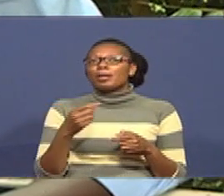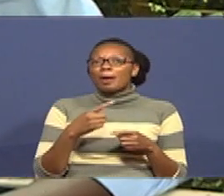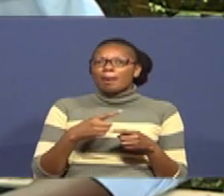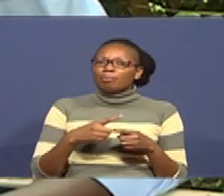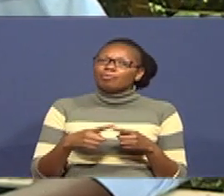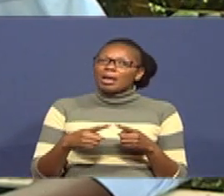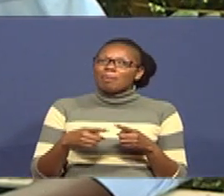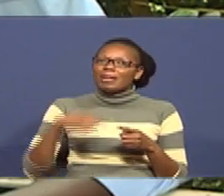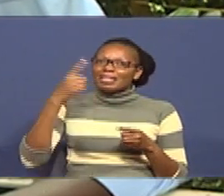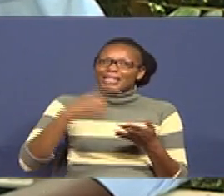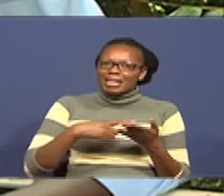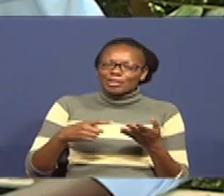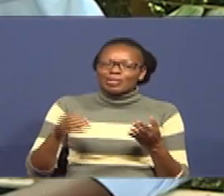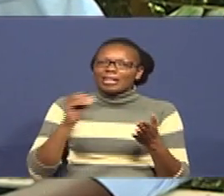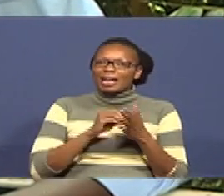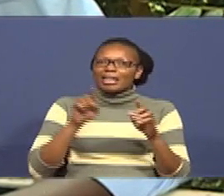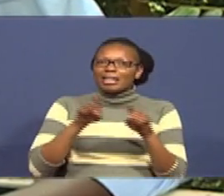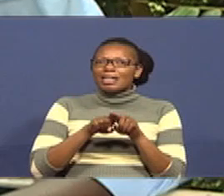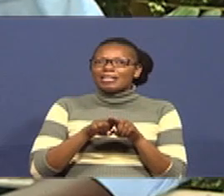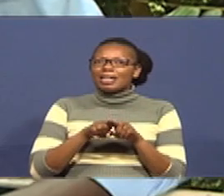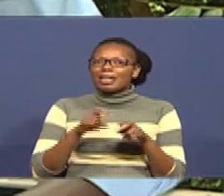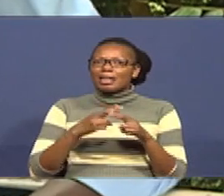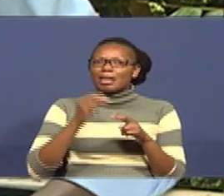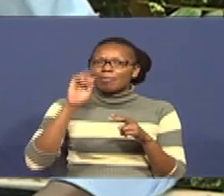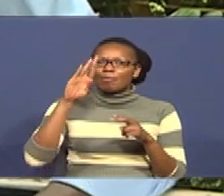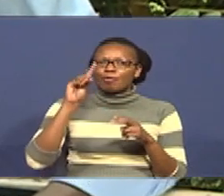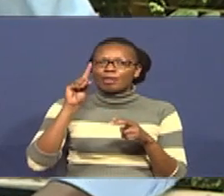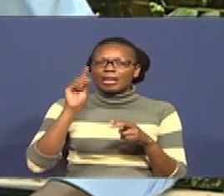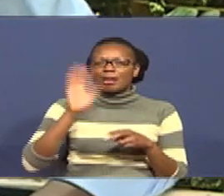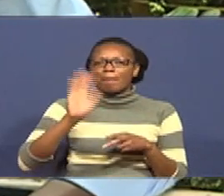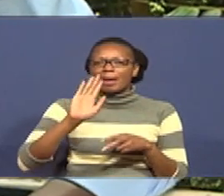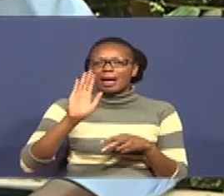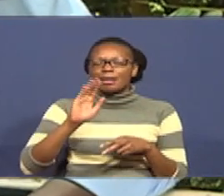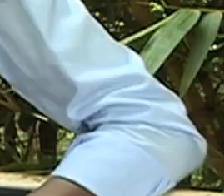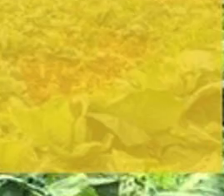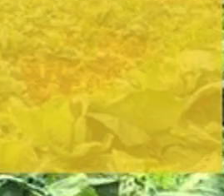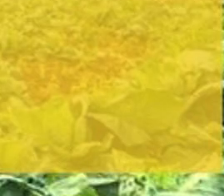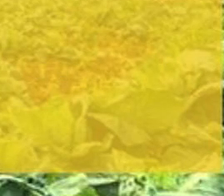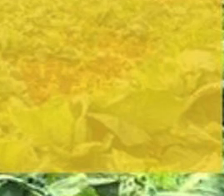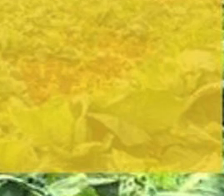hapa leo. Hadi juma lijalo, nimekuwa wako Frederick Mbadha. Kwaheri.